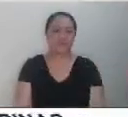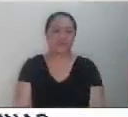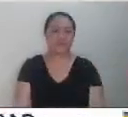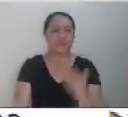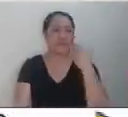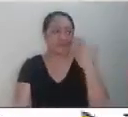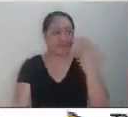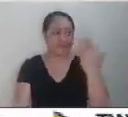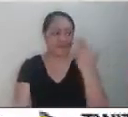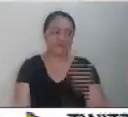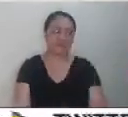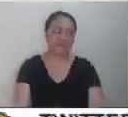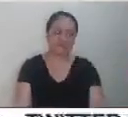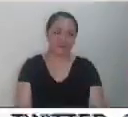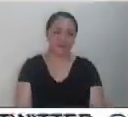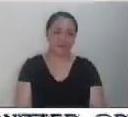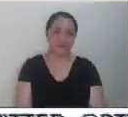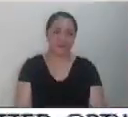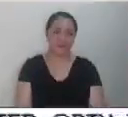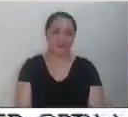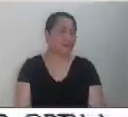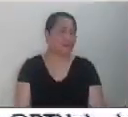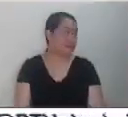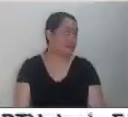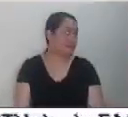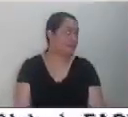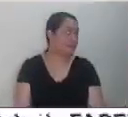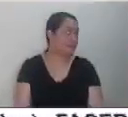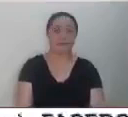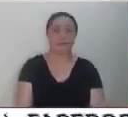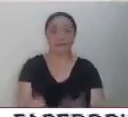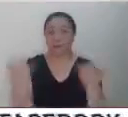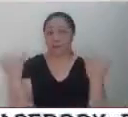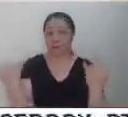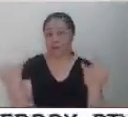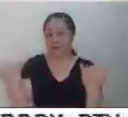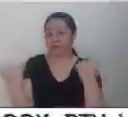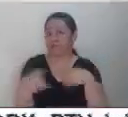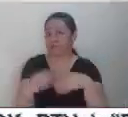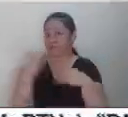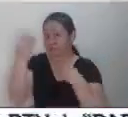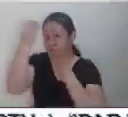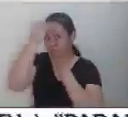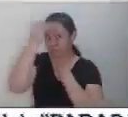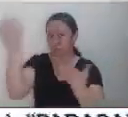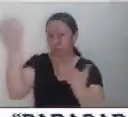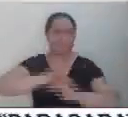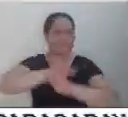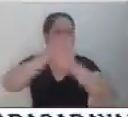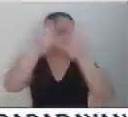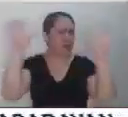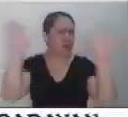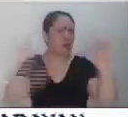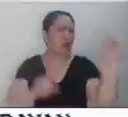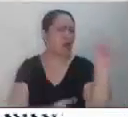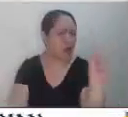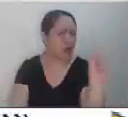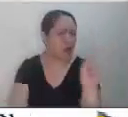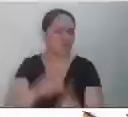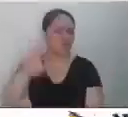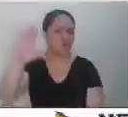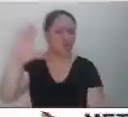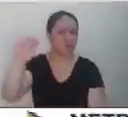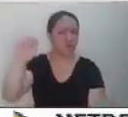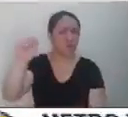nilinawin ko lang, wala na talagang cash payment book ngayon sa NLEX sa mga expressway na pagmamayari ng